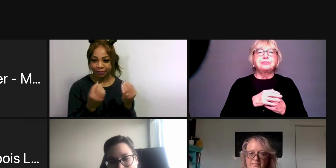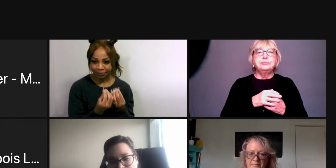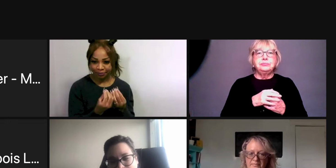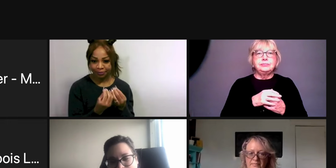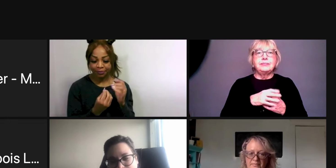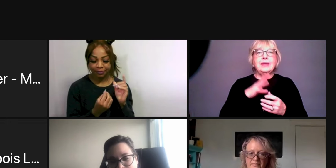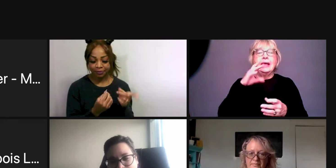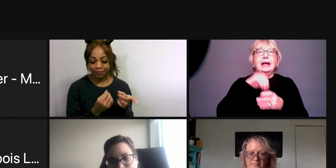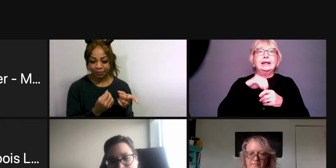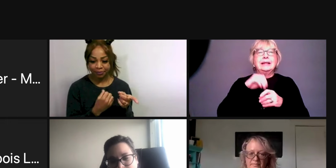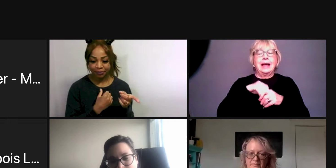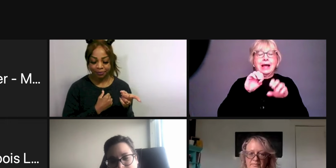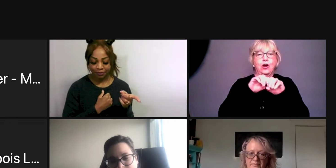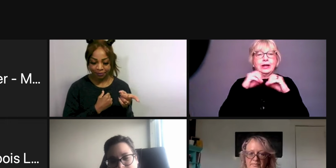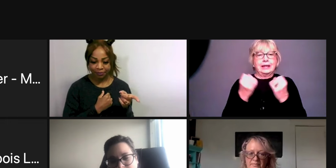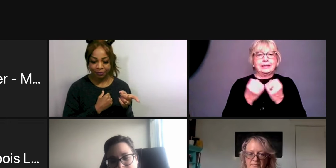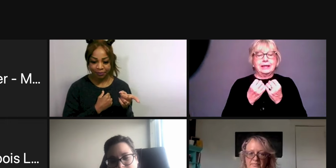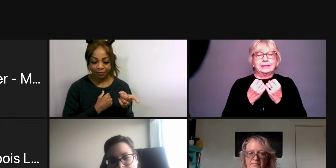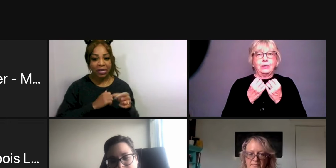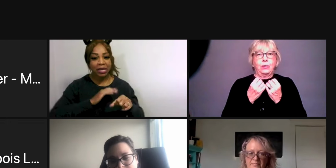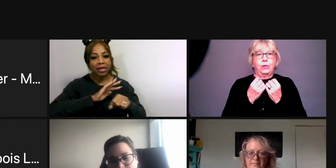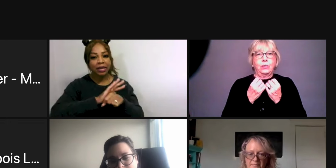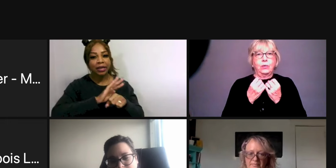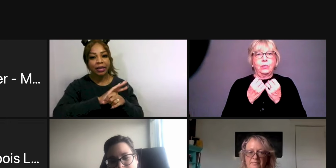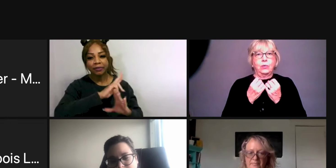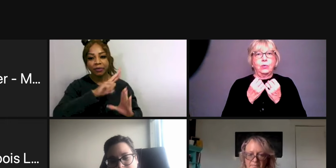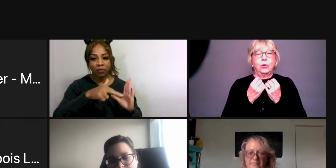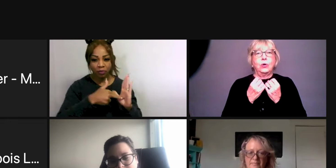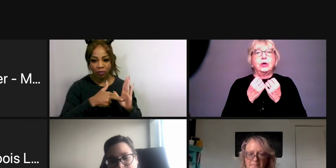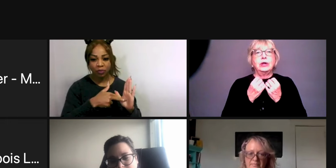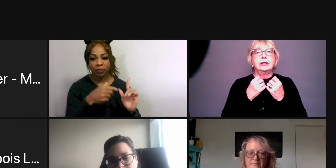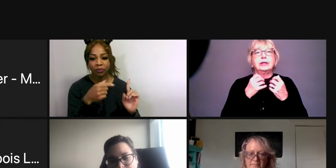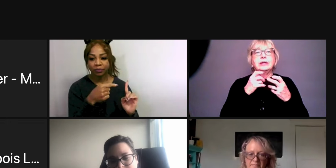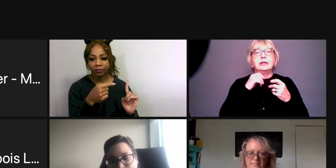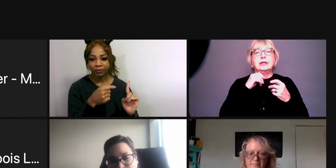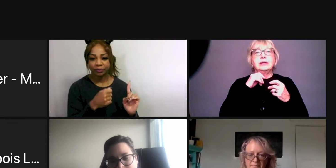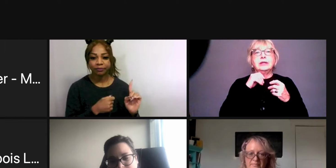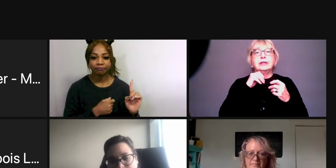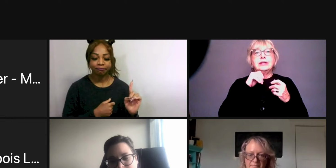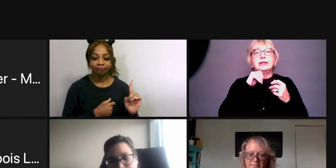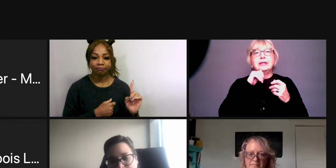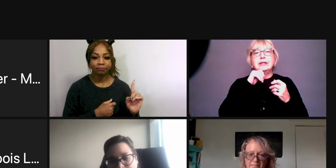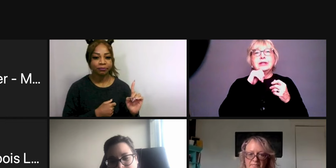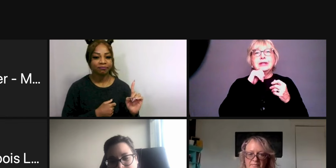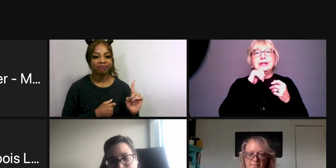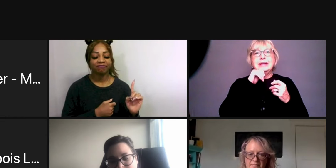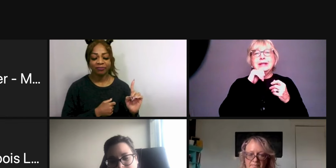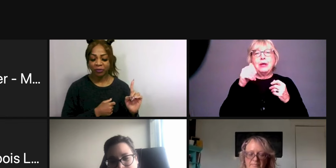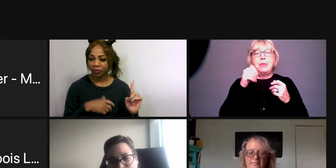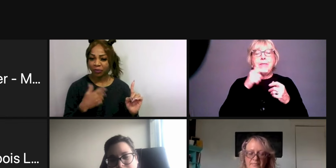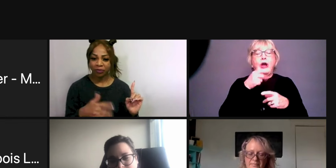organisation donc qui n'est pas composée de personnes en situation d'handicap